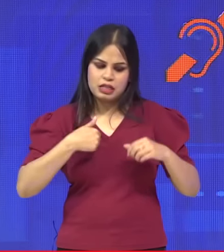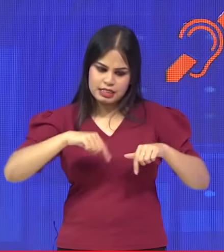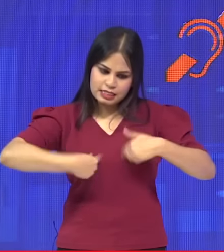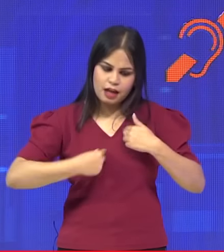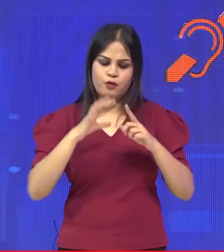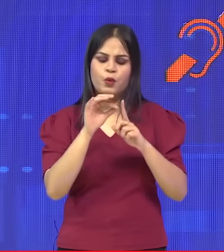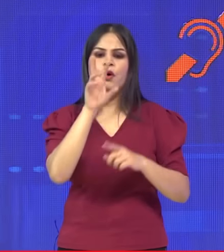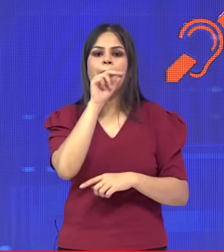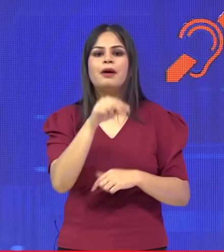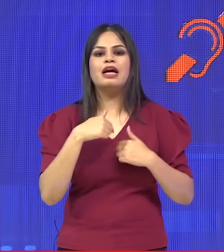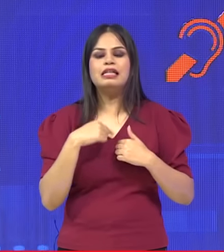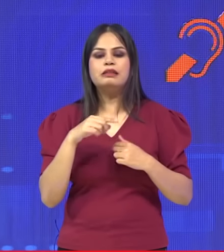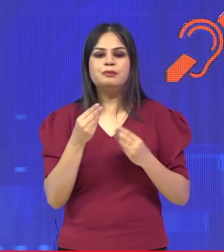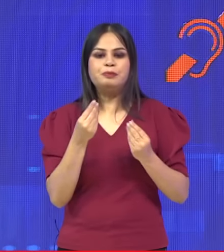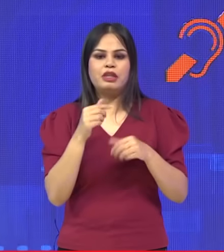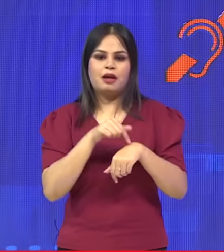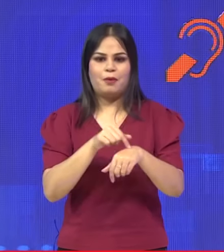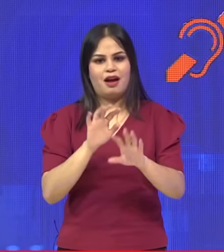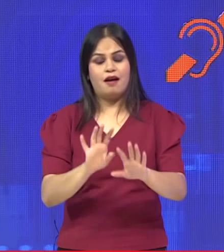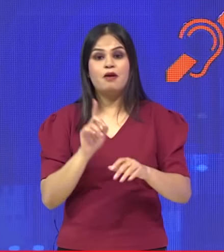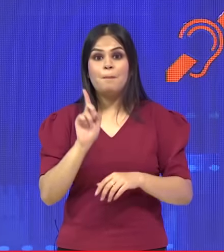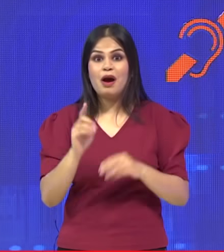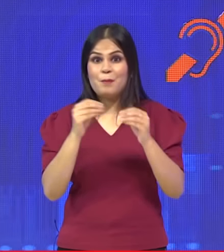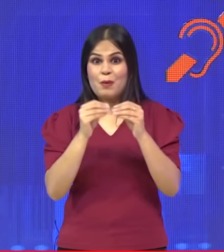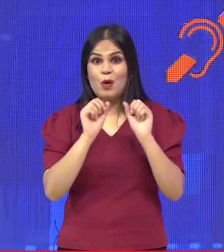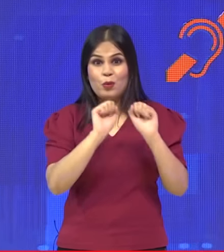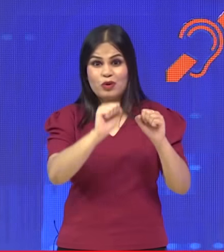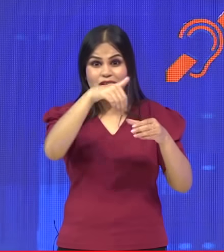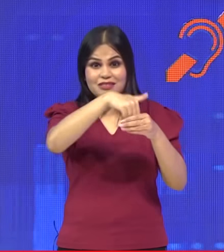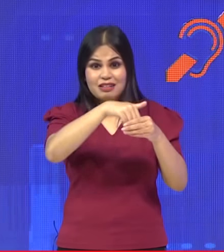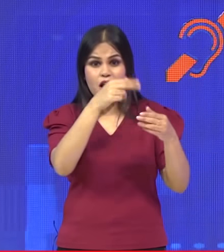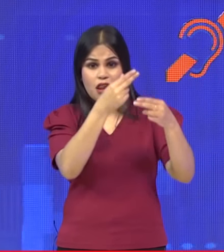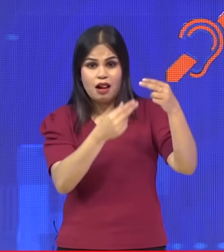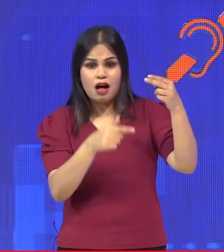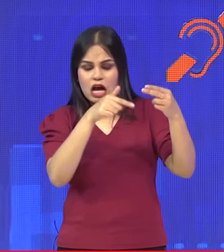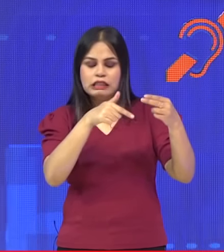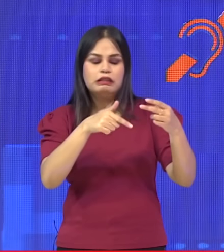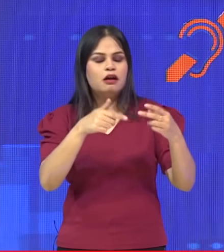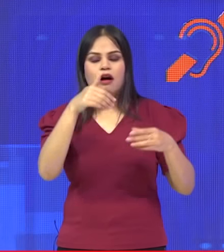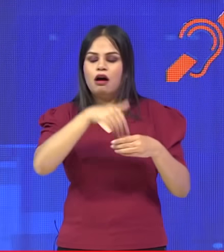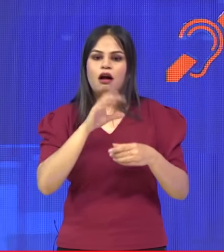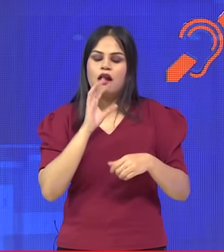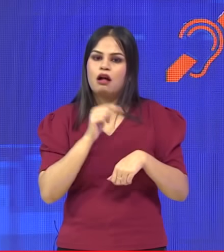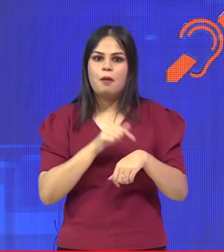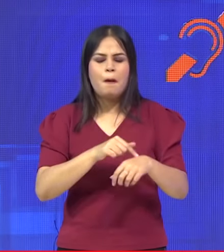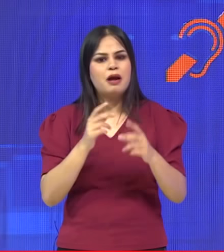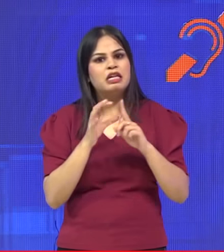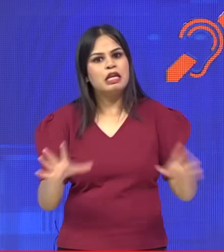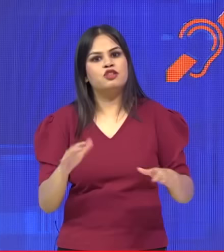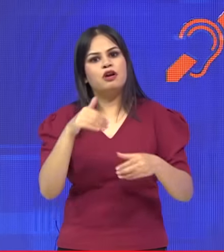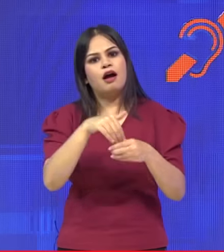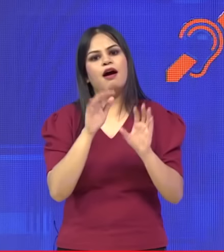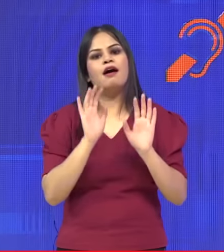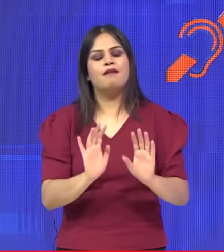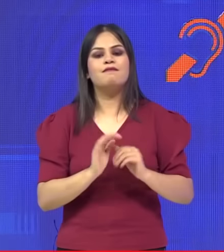कंटेंट जो महक है बिग बस के घर का कंटेंट है कभी-कभी बहुत ज्यादा ही हो जाता है बहुत ज्यादा हो जाता है